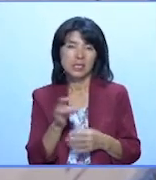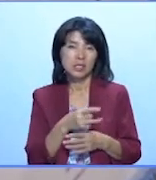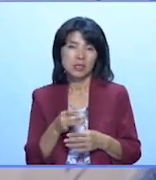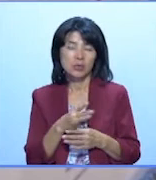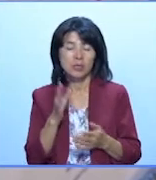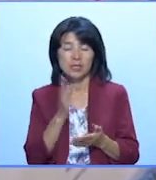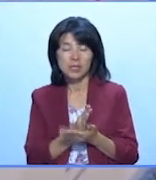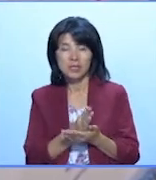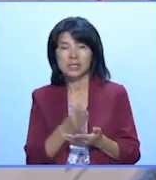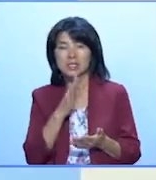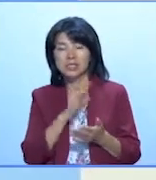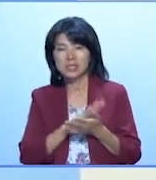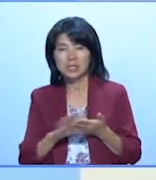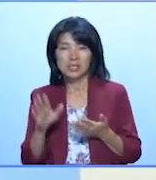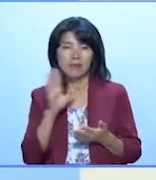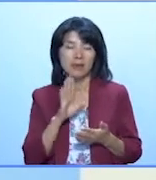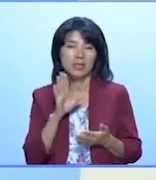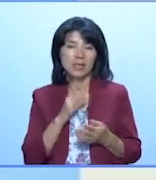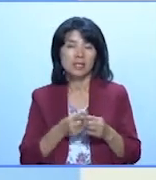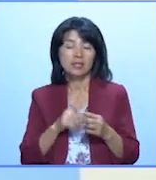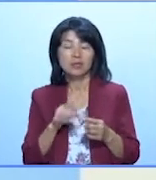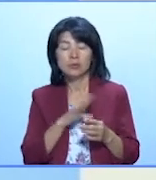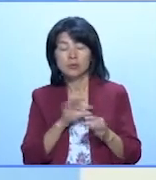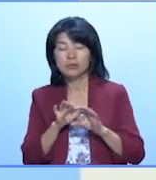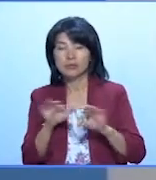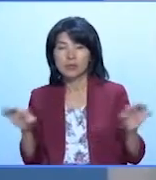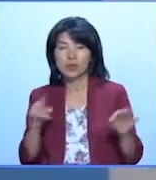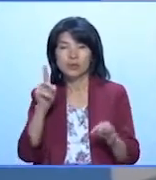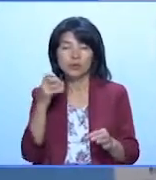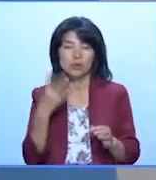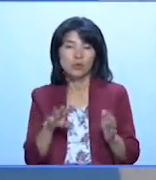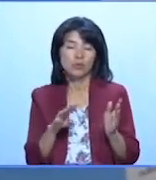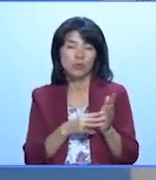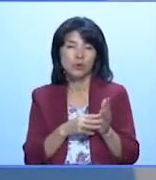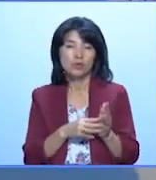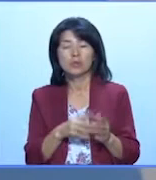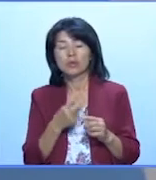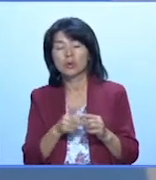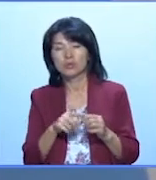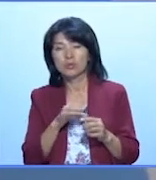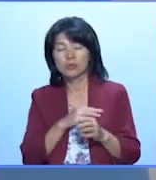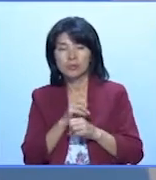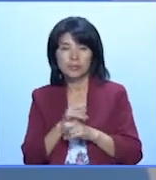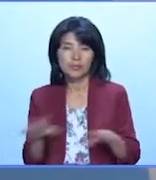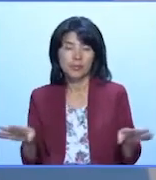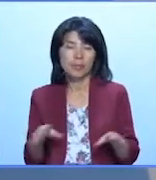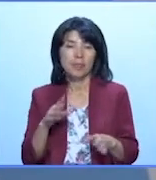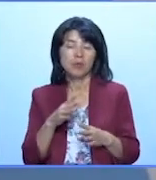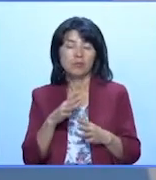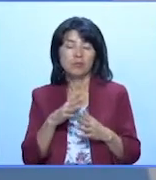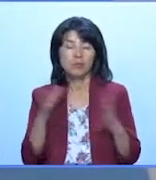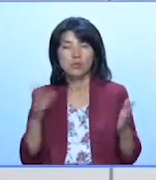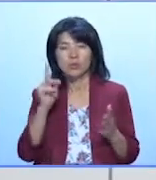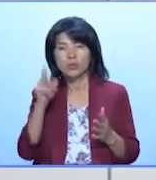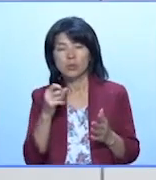воде. Протяженность магистральных сетей группового водопровода 148 километров, а внутрипоселковых разводящих сетей более 180. Проектом